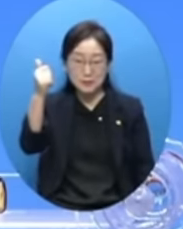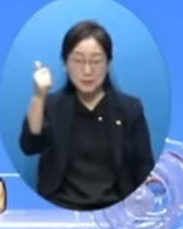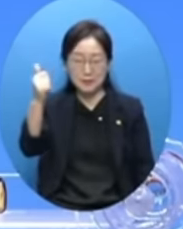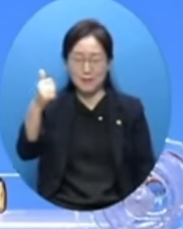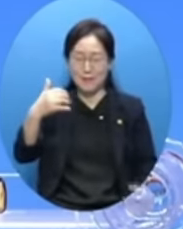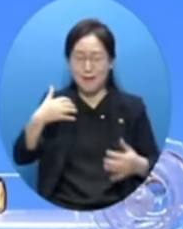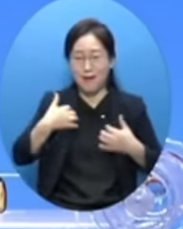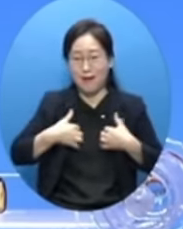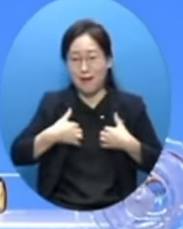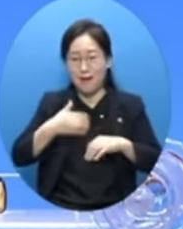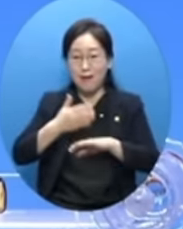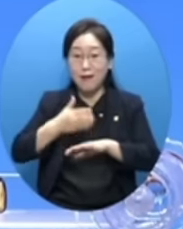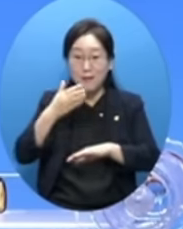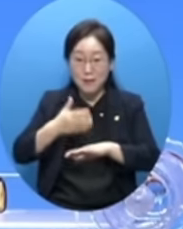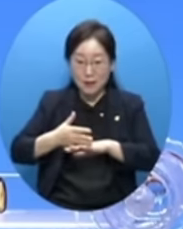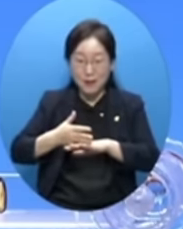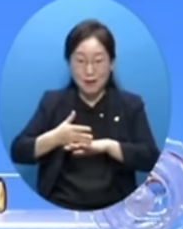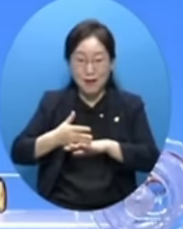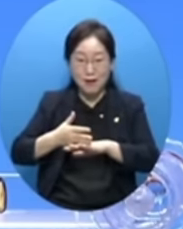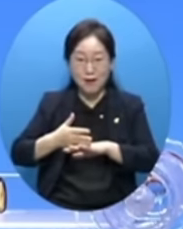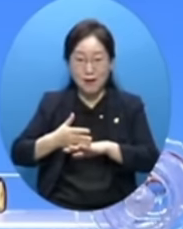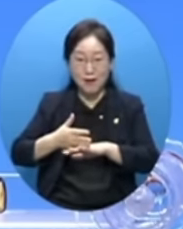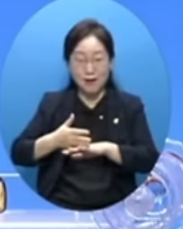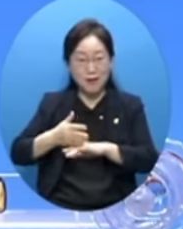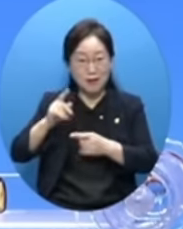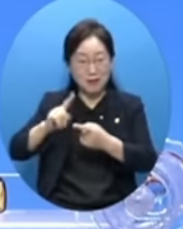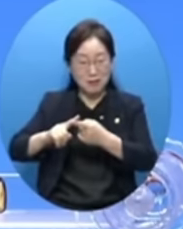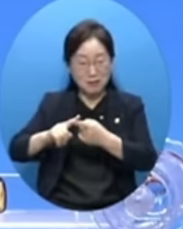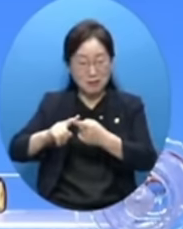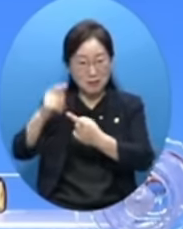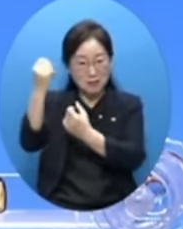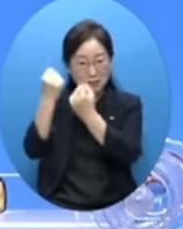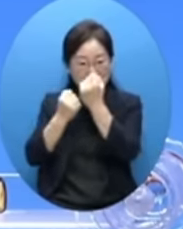재밌는 감사에 대한 예화를 드린 적이 있습니다.